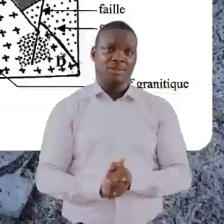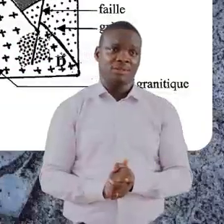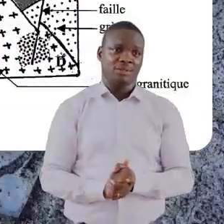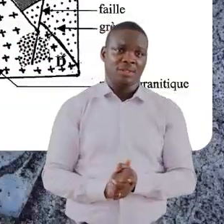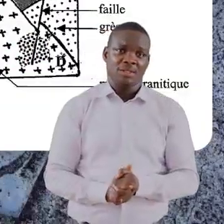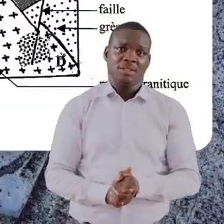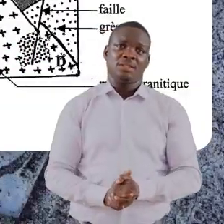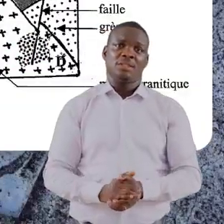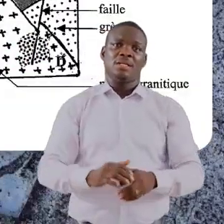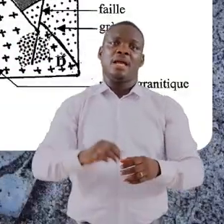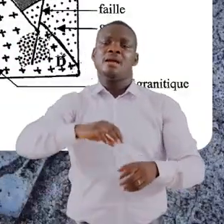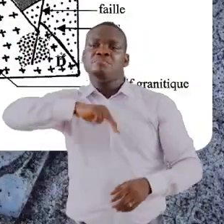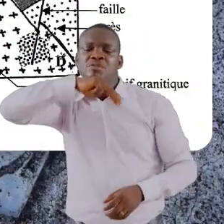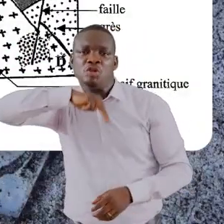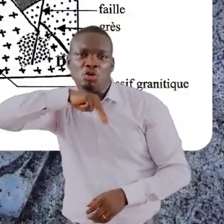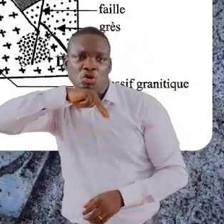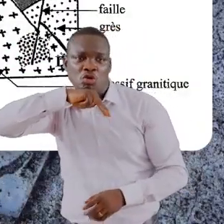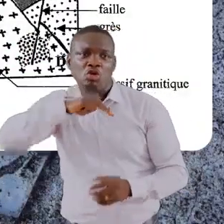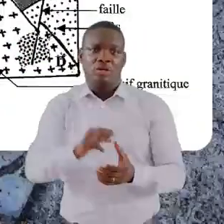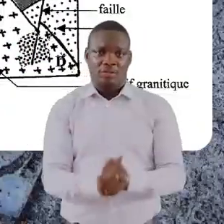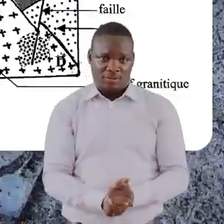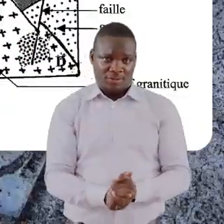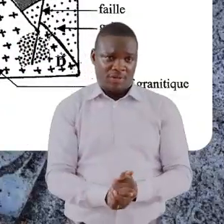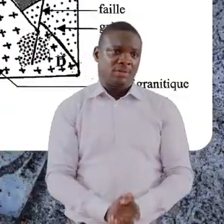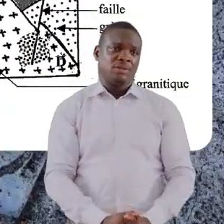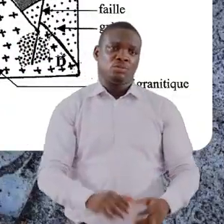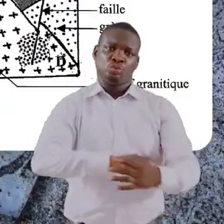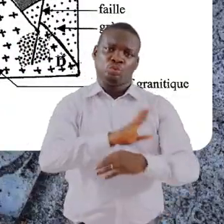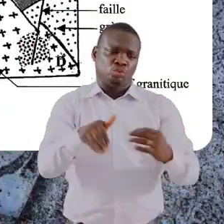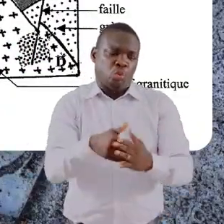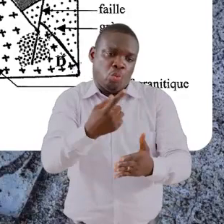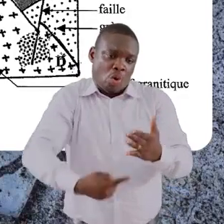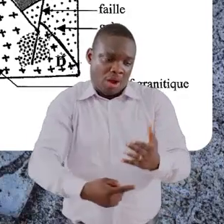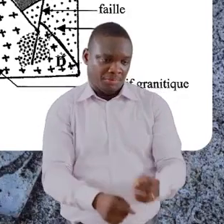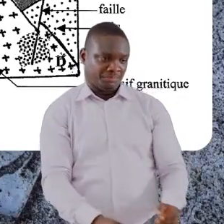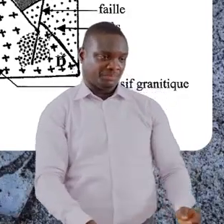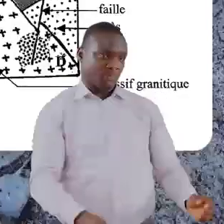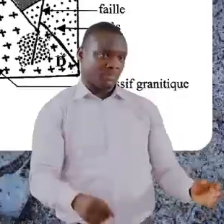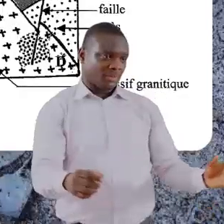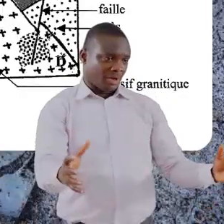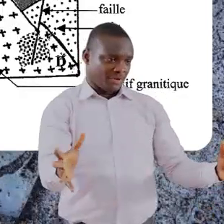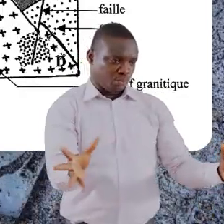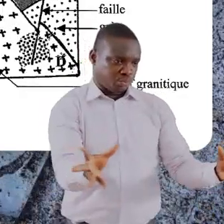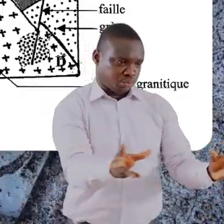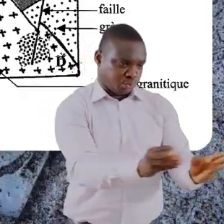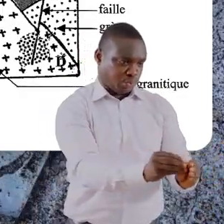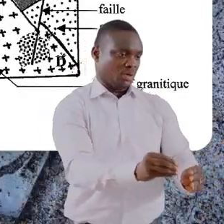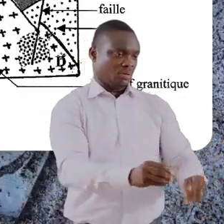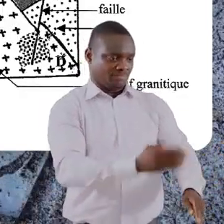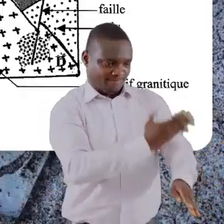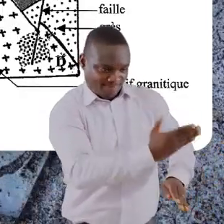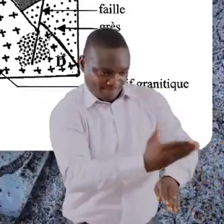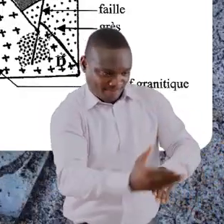alluvionnaire. Donc, il y a d'abord une altération d'une roche préexistante, libération